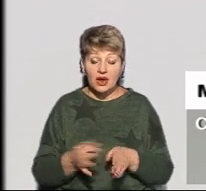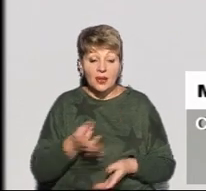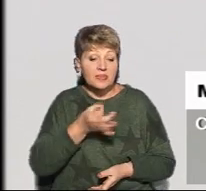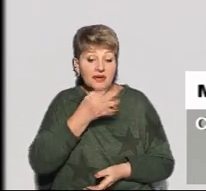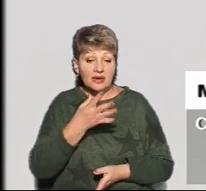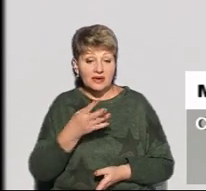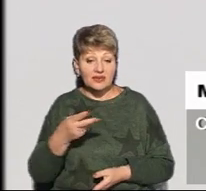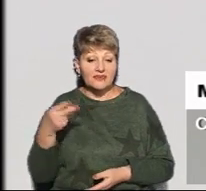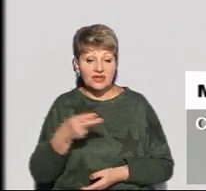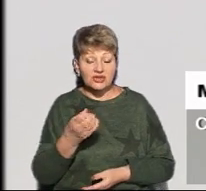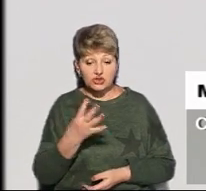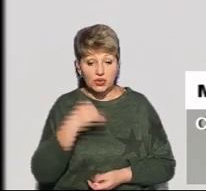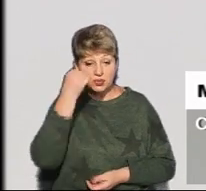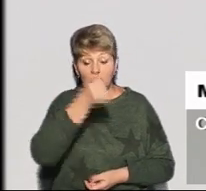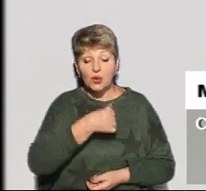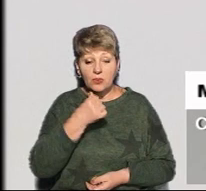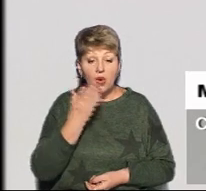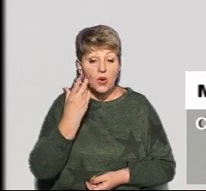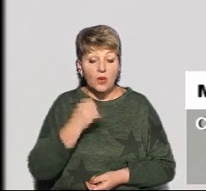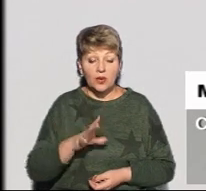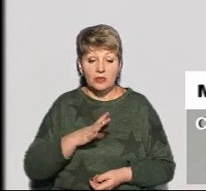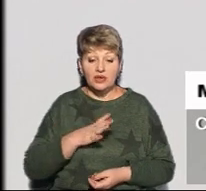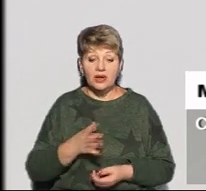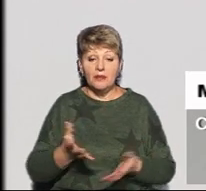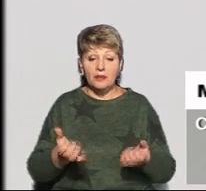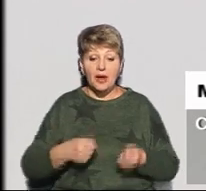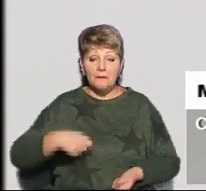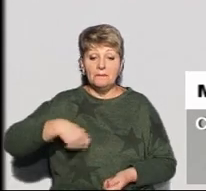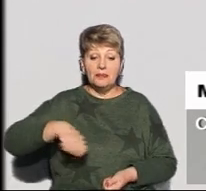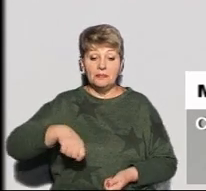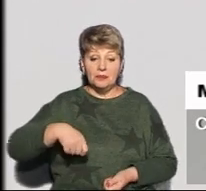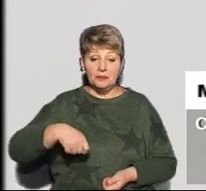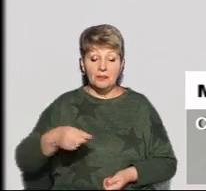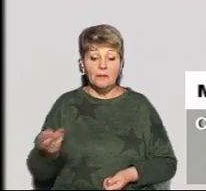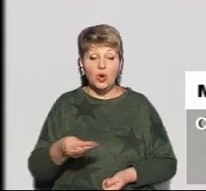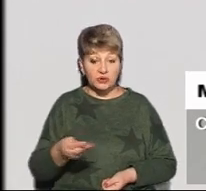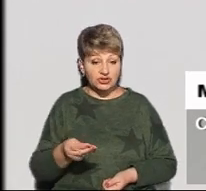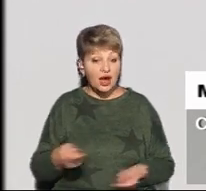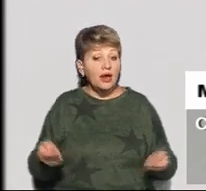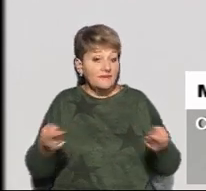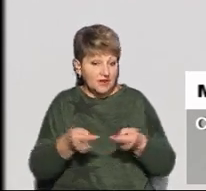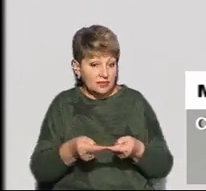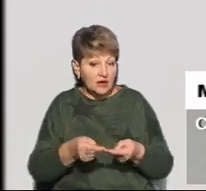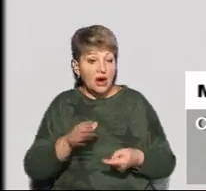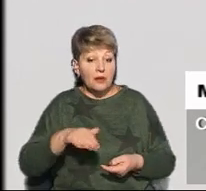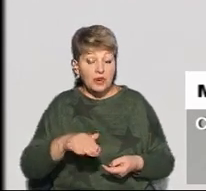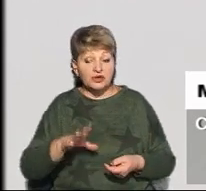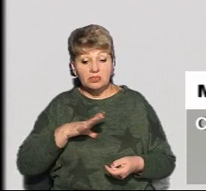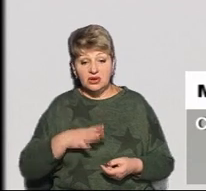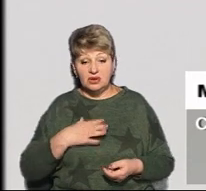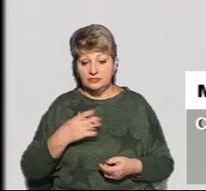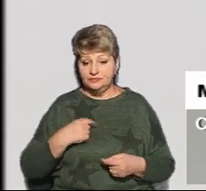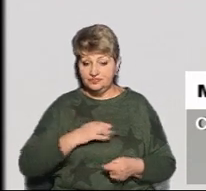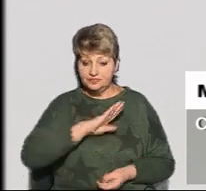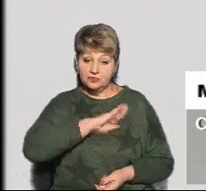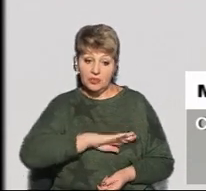захоплення у 2014 році, коли в один тур обрали президентом Петра Порошенка. Відповідно, потім ми мали хвилю розчарування,